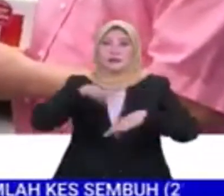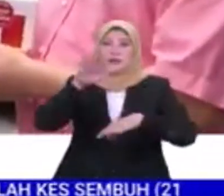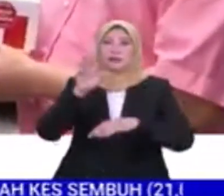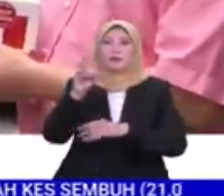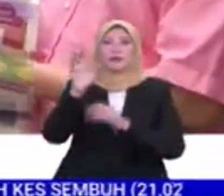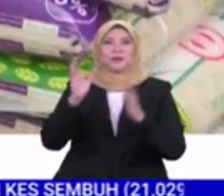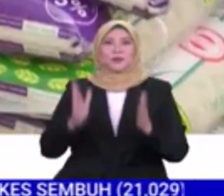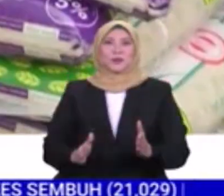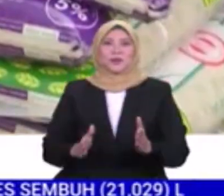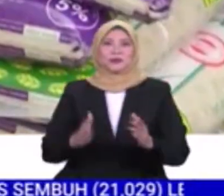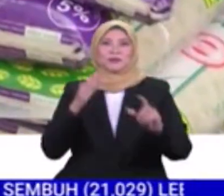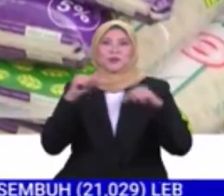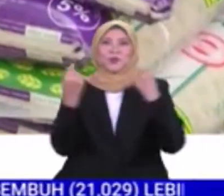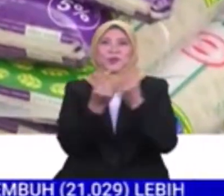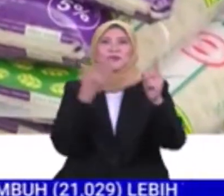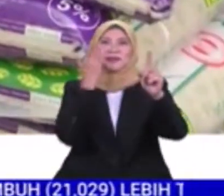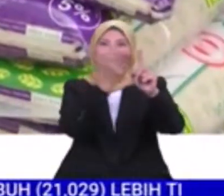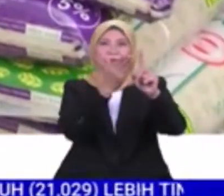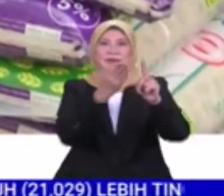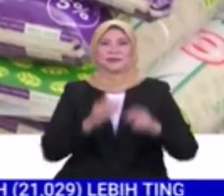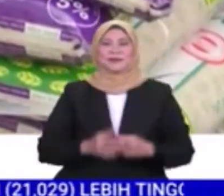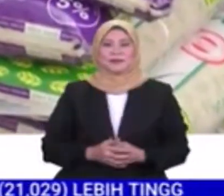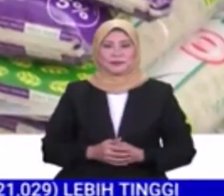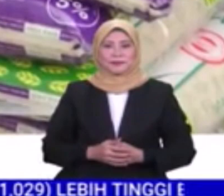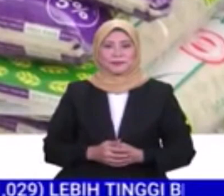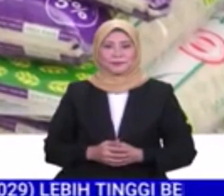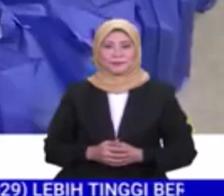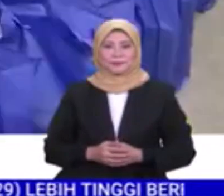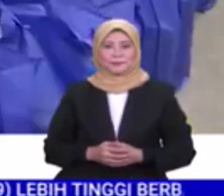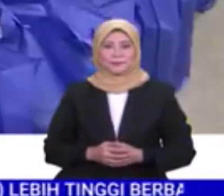600 orang golongan sasar.